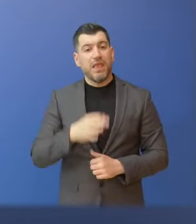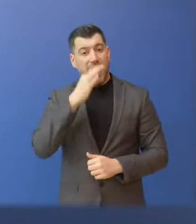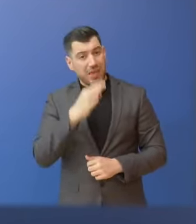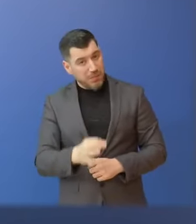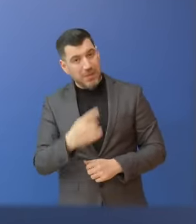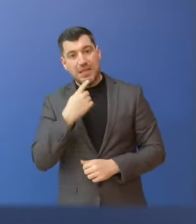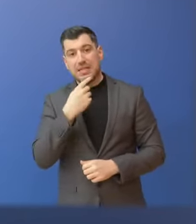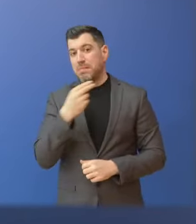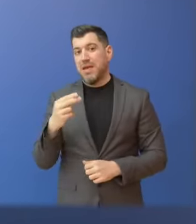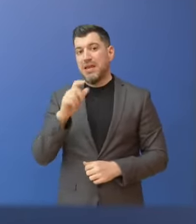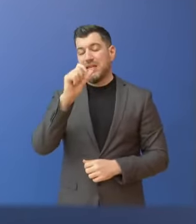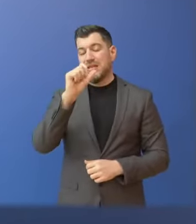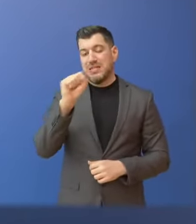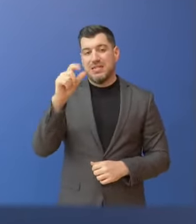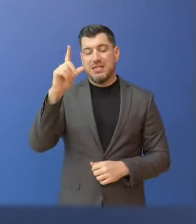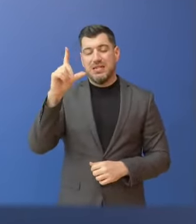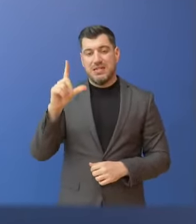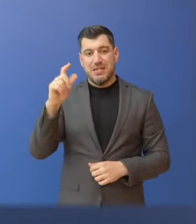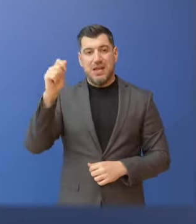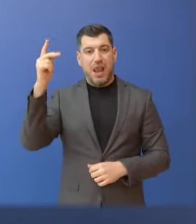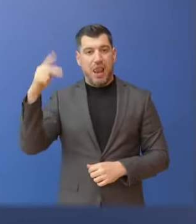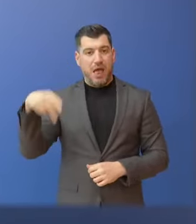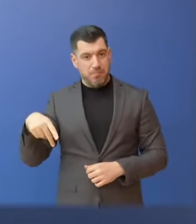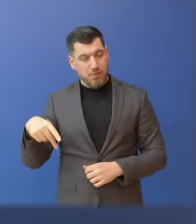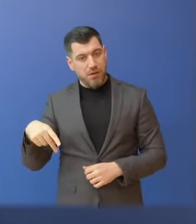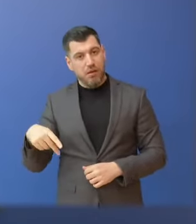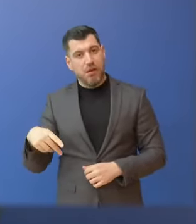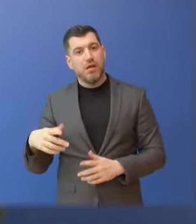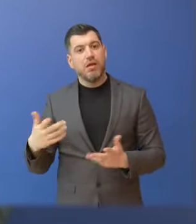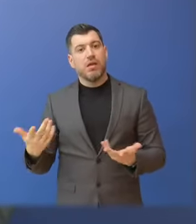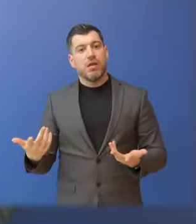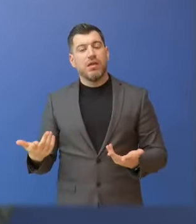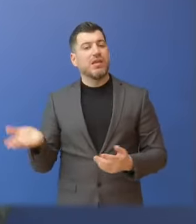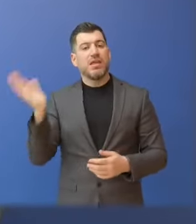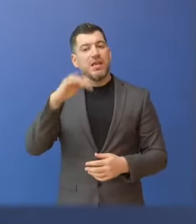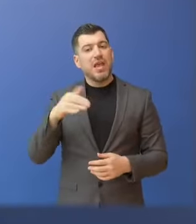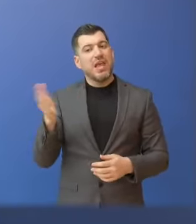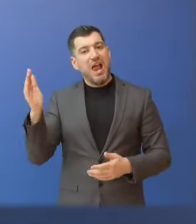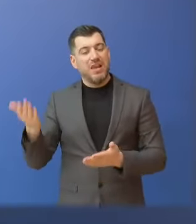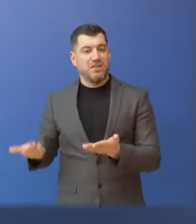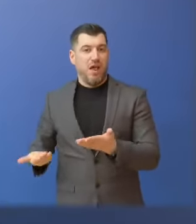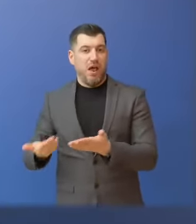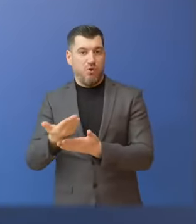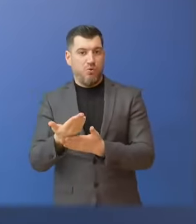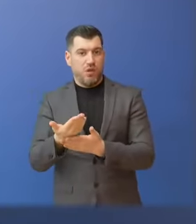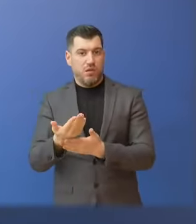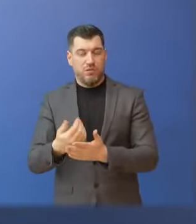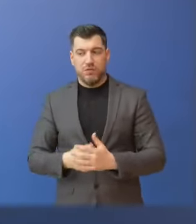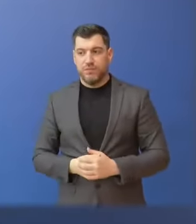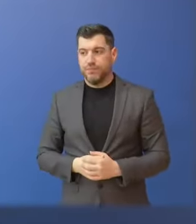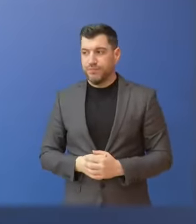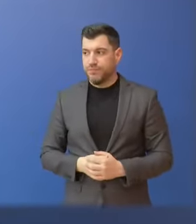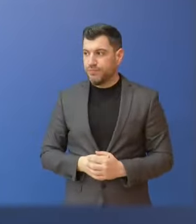slap ε και τι είναι άλλη άλλου είδους αγωγή και δεύτερον